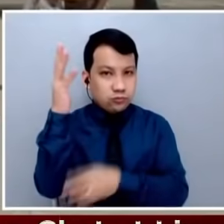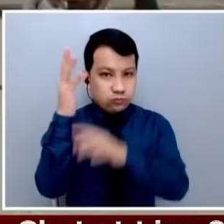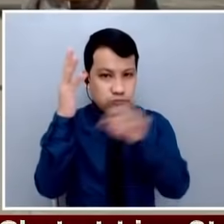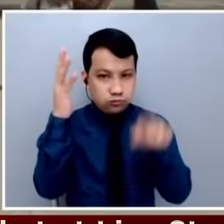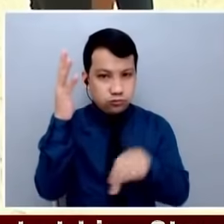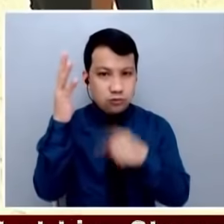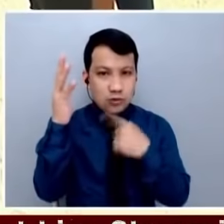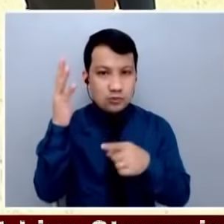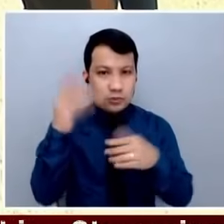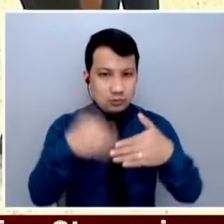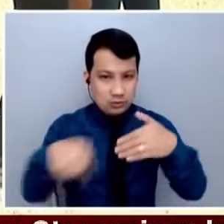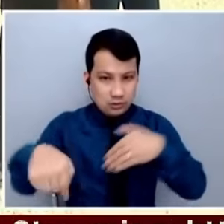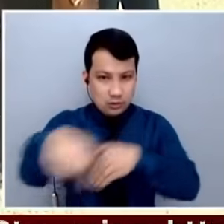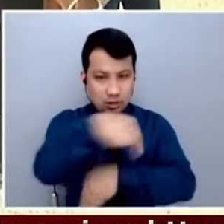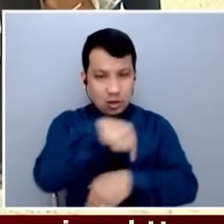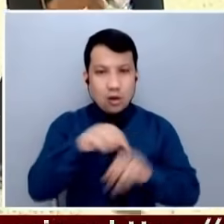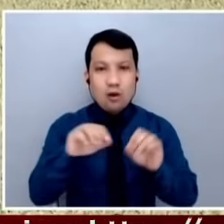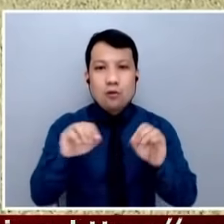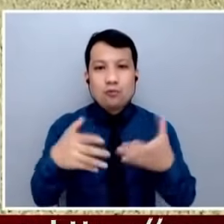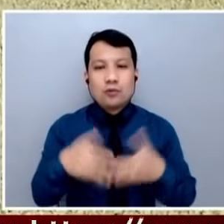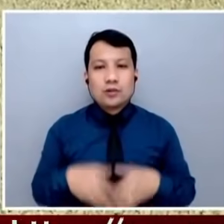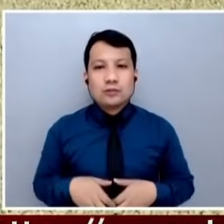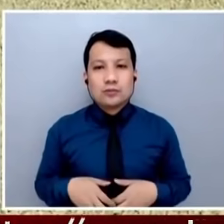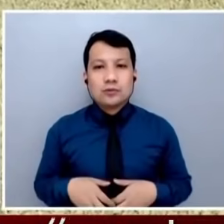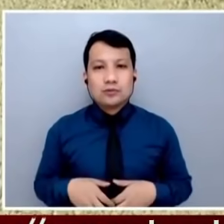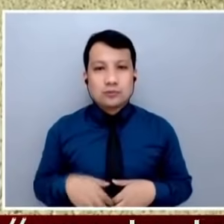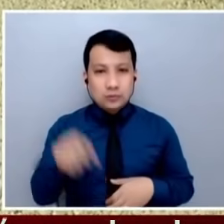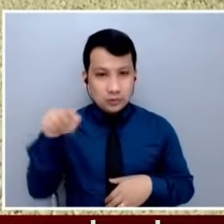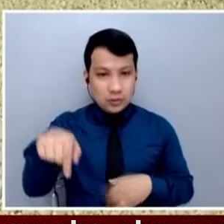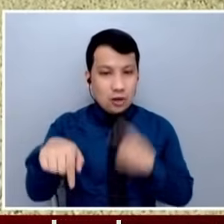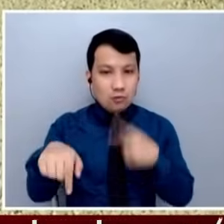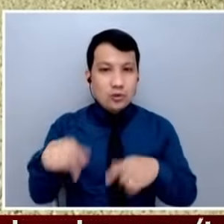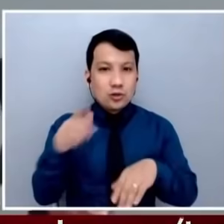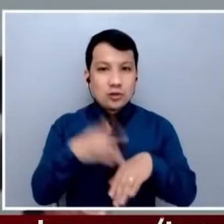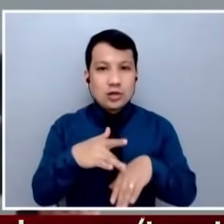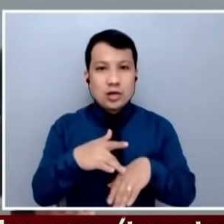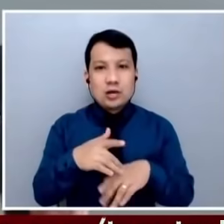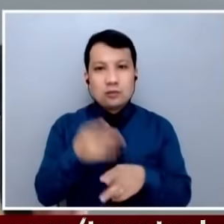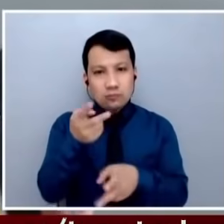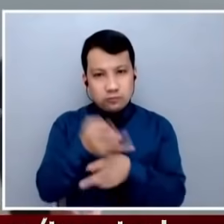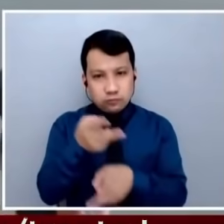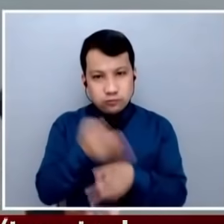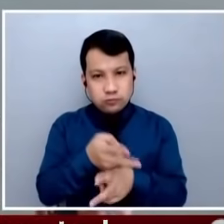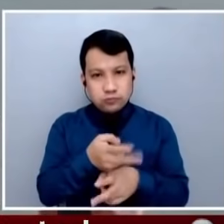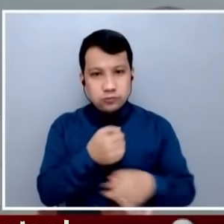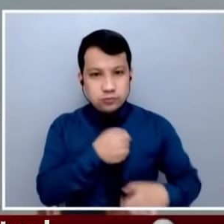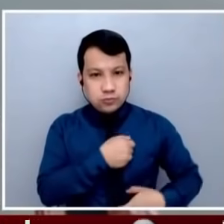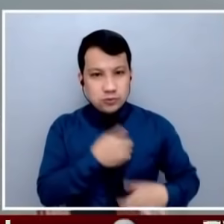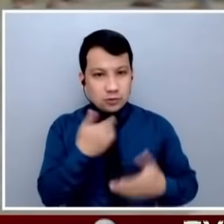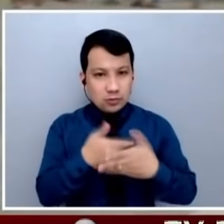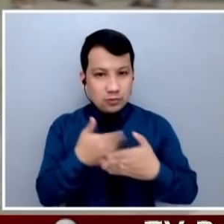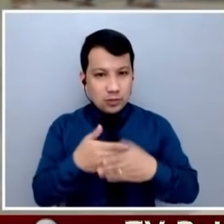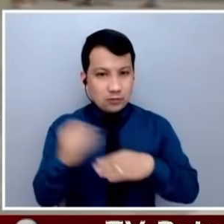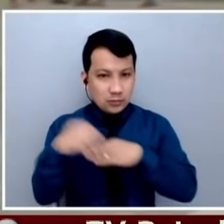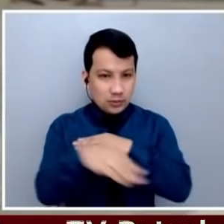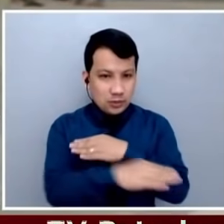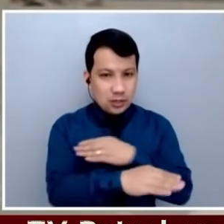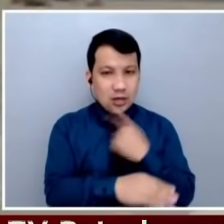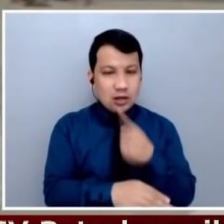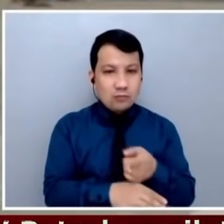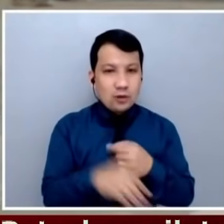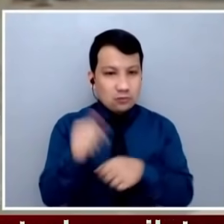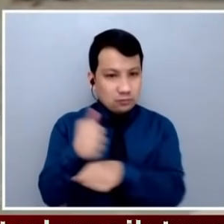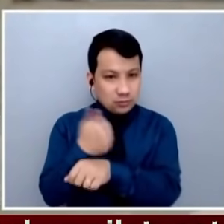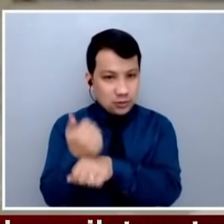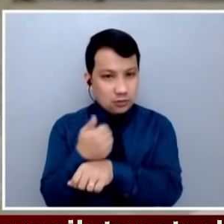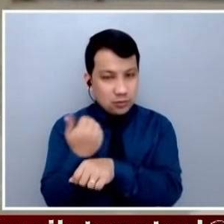ito ng harang. Wala na ring nagtatampisaw kanina dahil may mga nagbabantay na malapit sa dagat. May ambulansya na